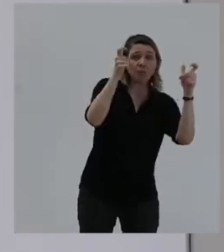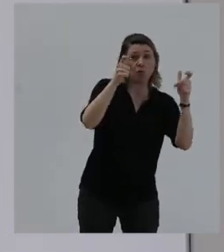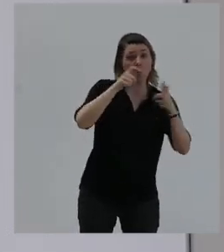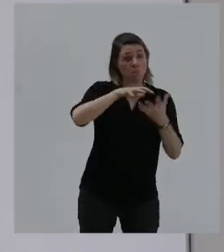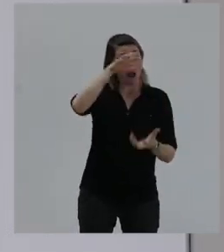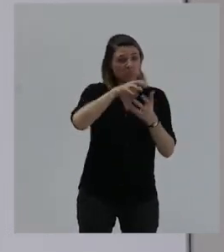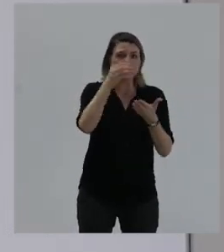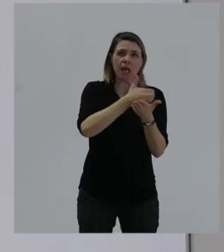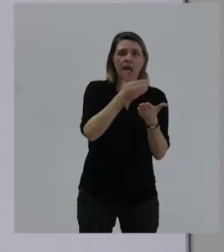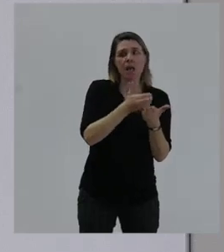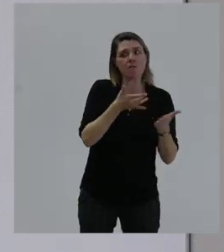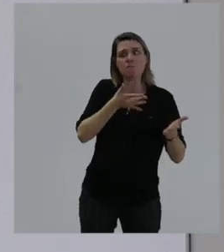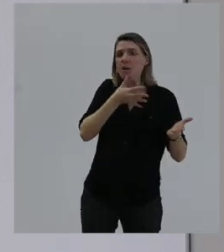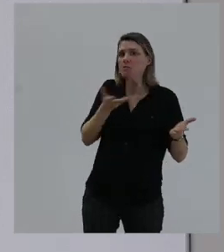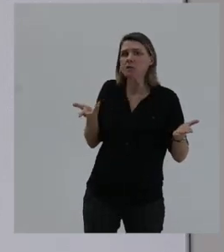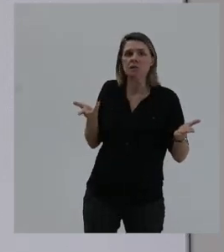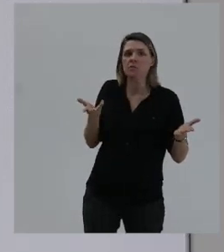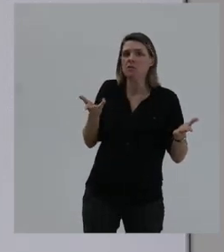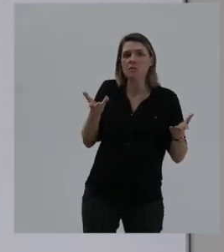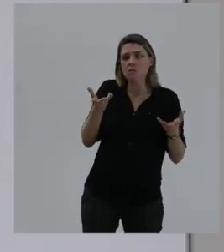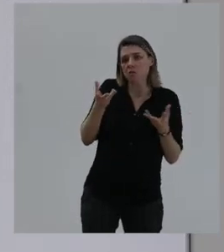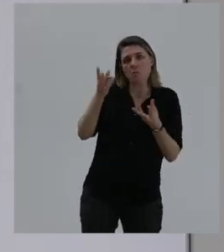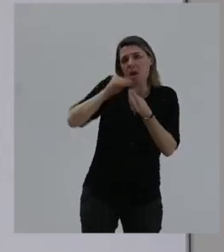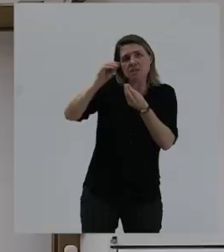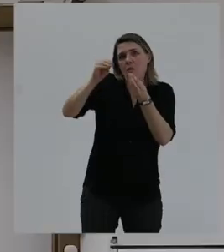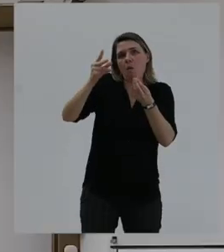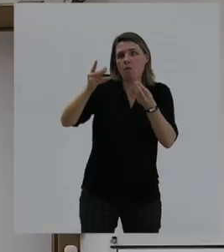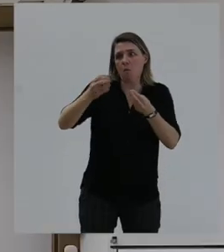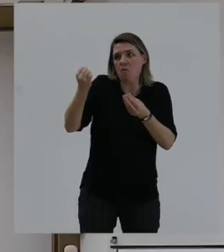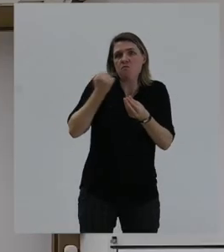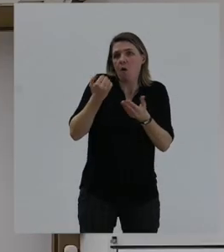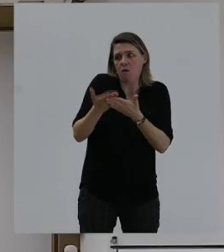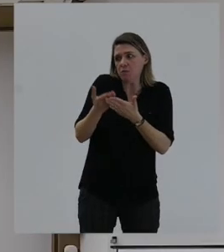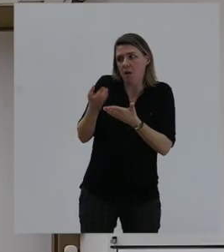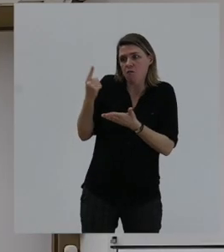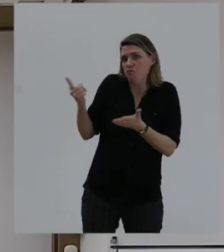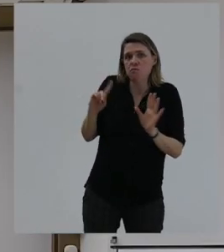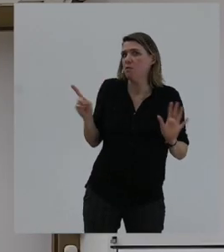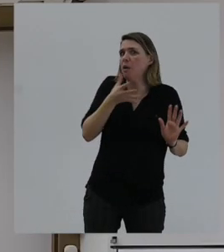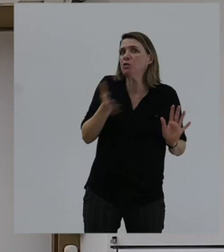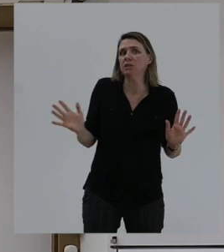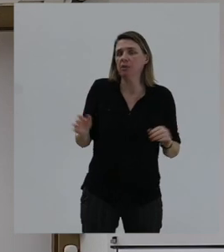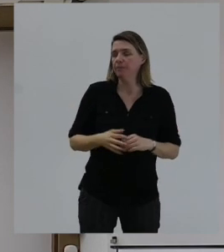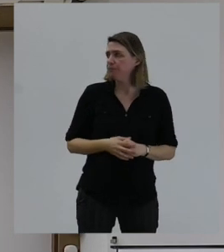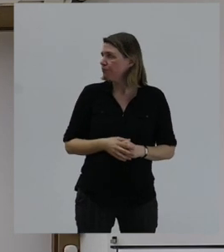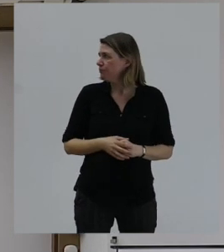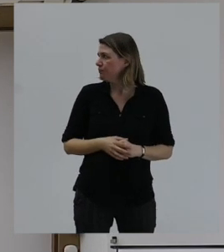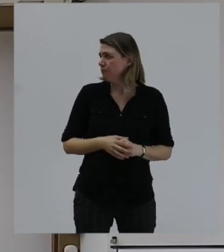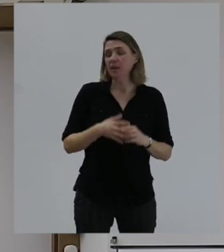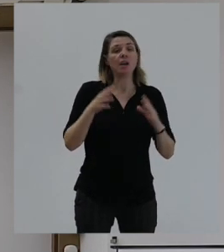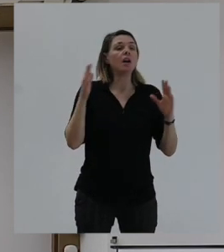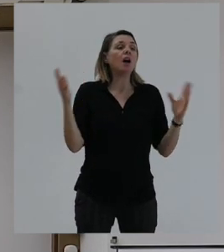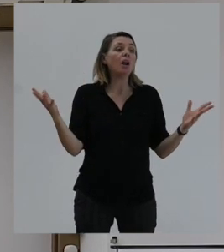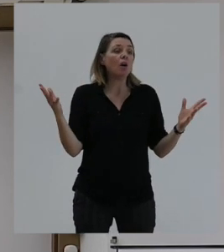salariales, on ne peut pas faire des excédents aussi forts. Sur ce sujet, vous souhaitez réagir ?